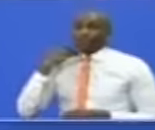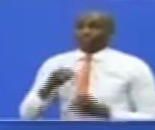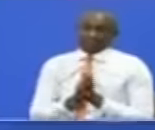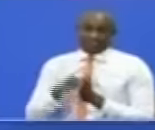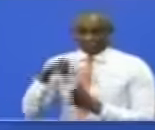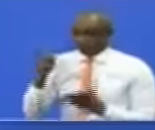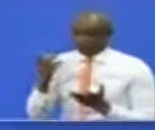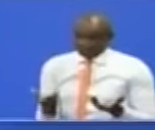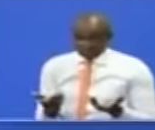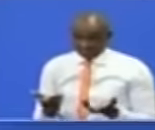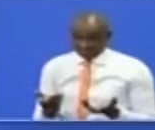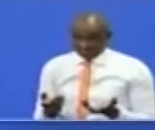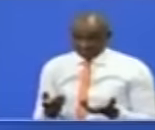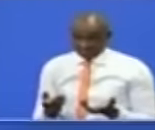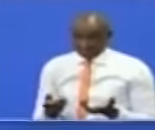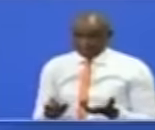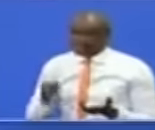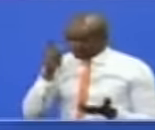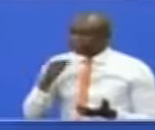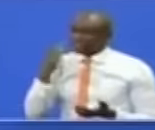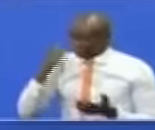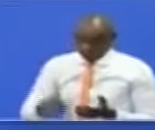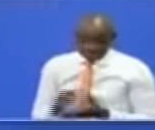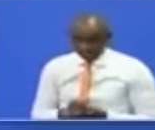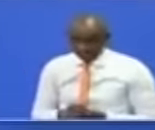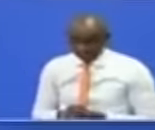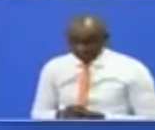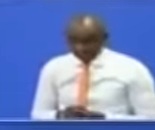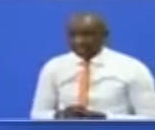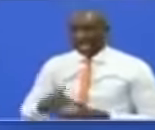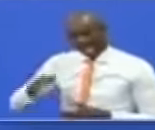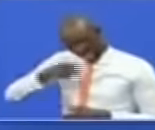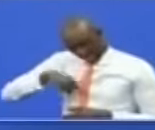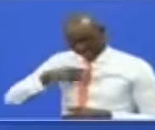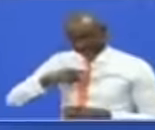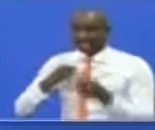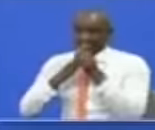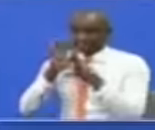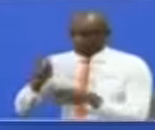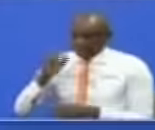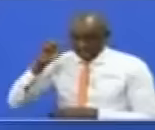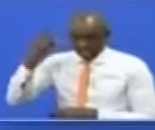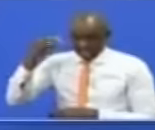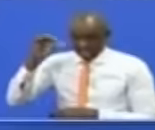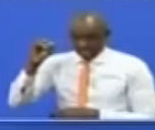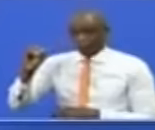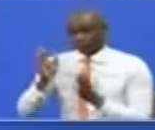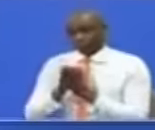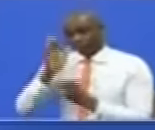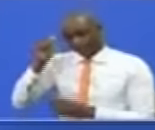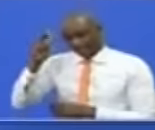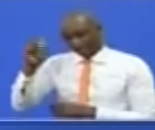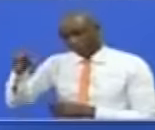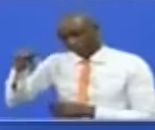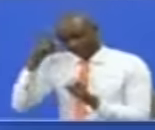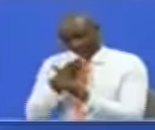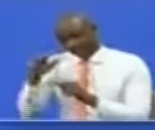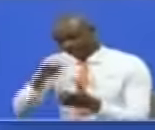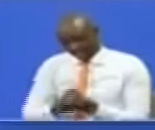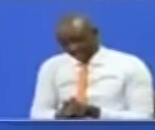ama bandits. Mimi nataka kusisitiza hapa. Sisi kama viongozi kutoka Elgeyo Marakwet ama wa Baringo na sehemu zile zingine